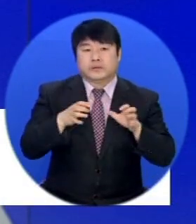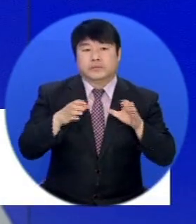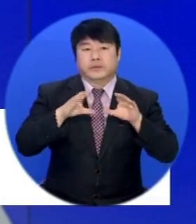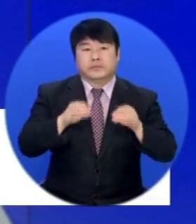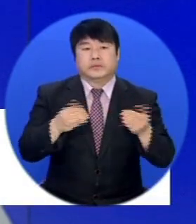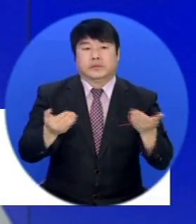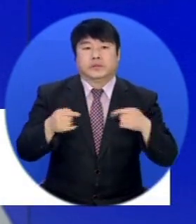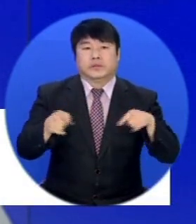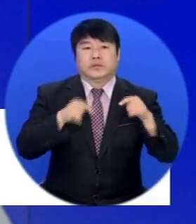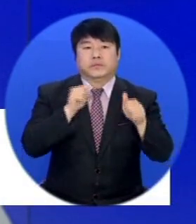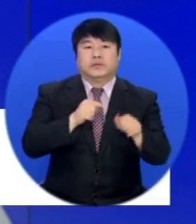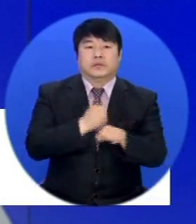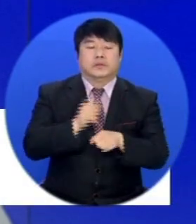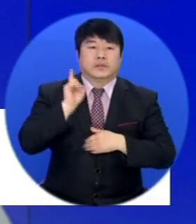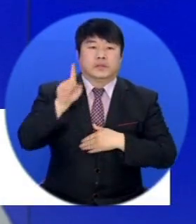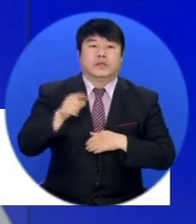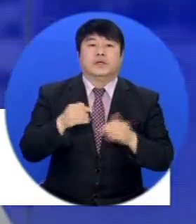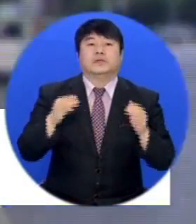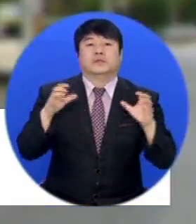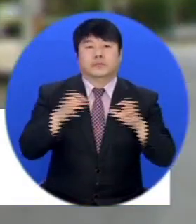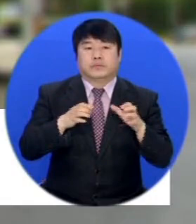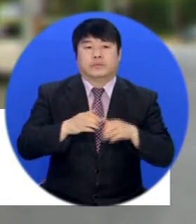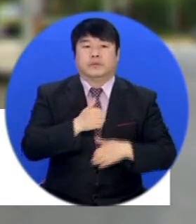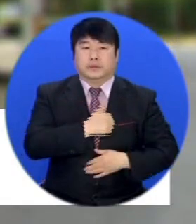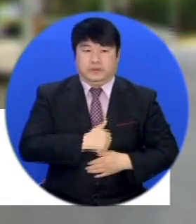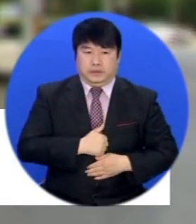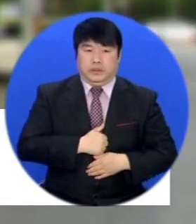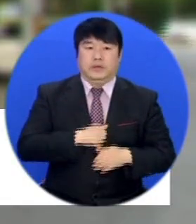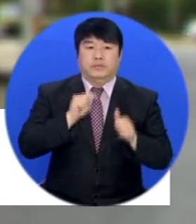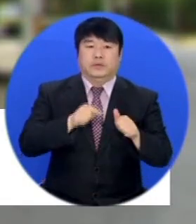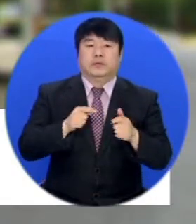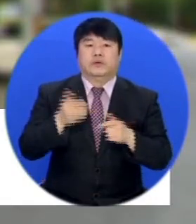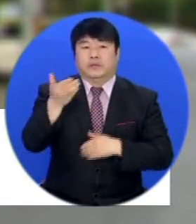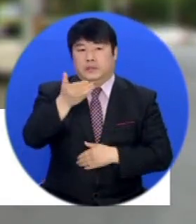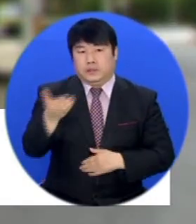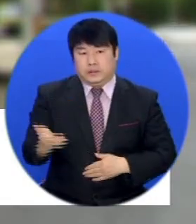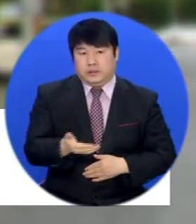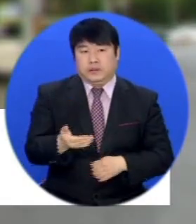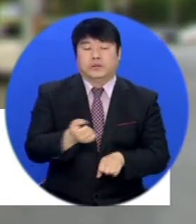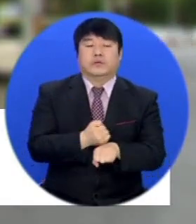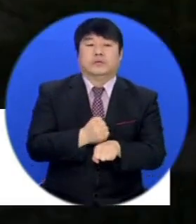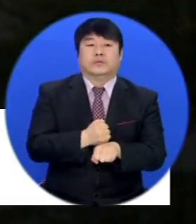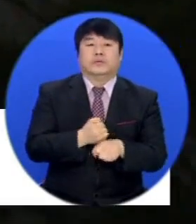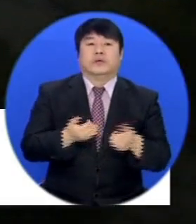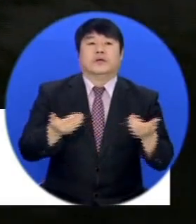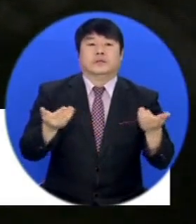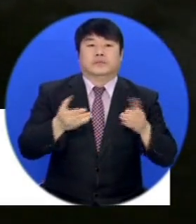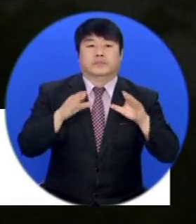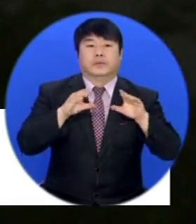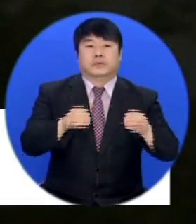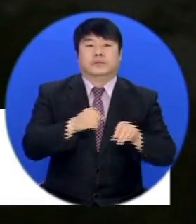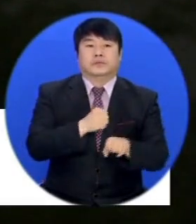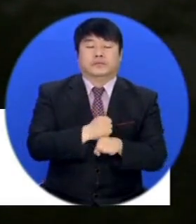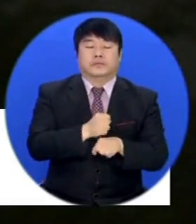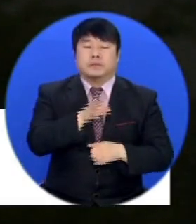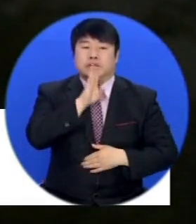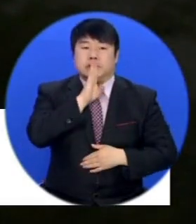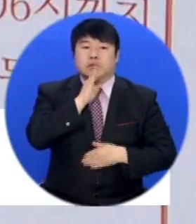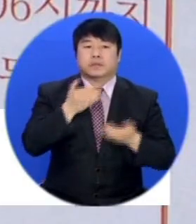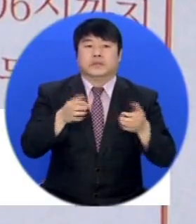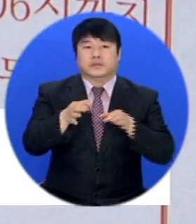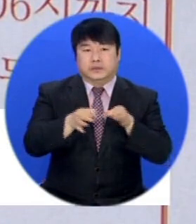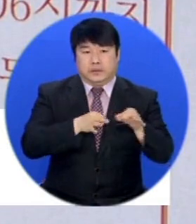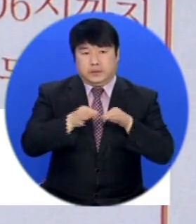행정명령을 내일부터는 집합제한명령으로 한 단계 낮추기로 했습니다. 집합금지는 사실상의